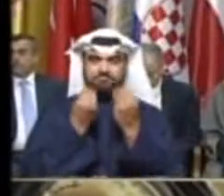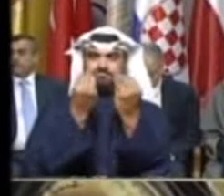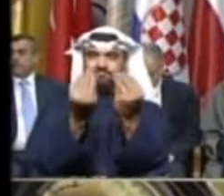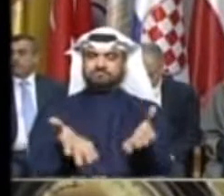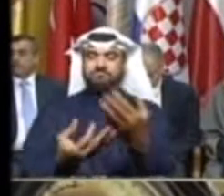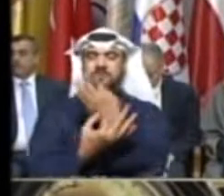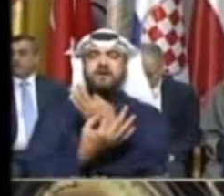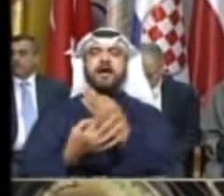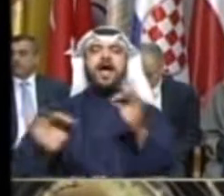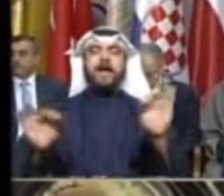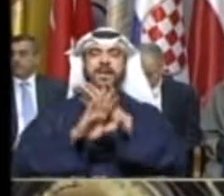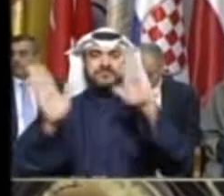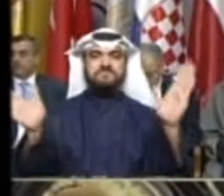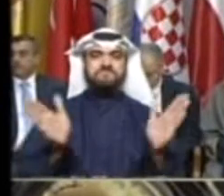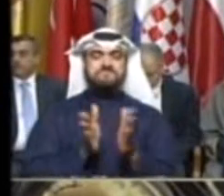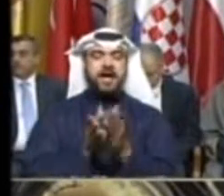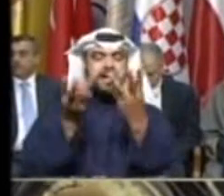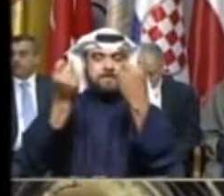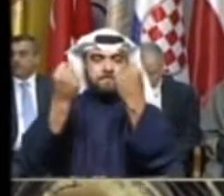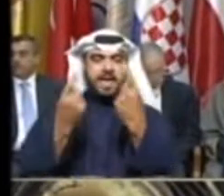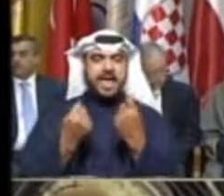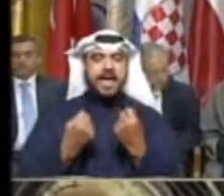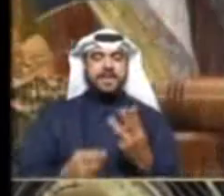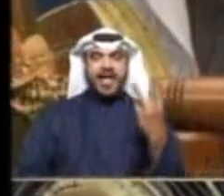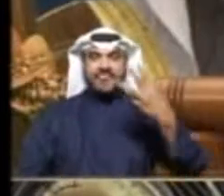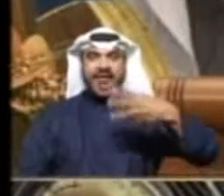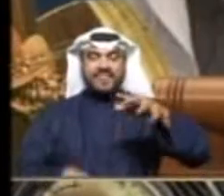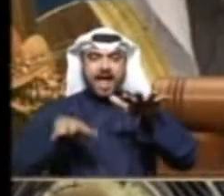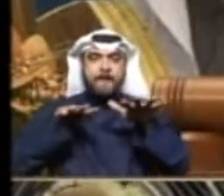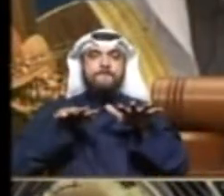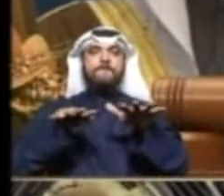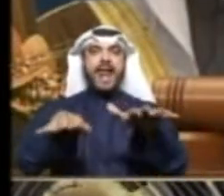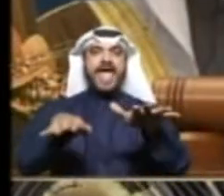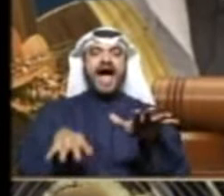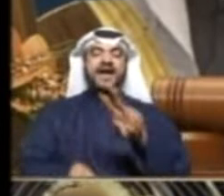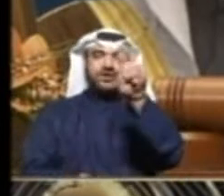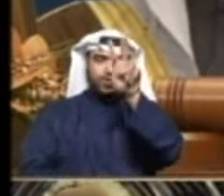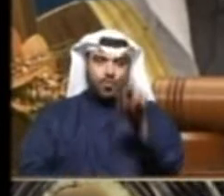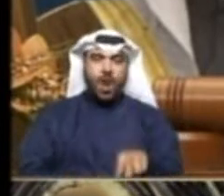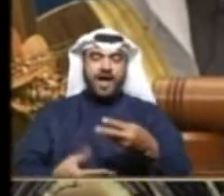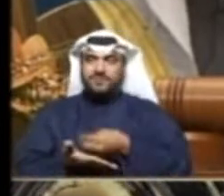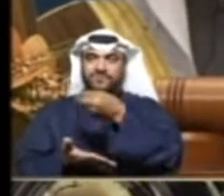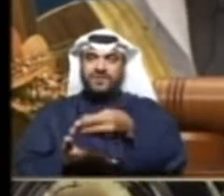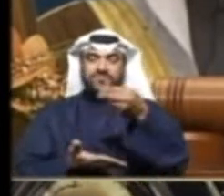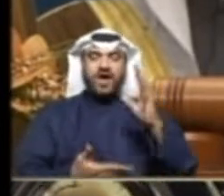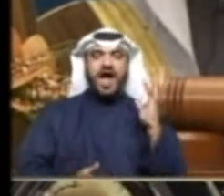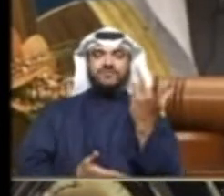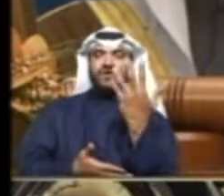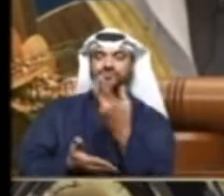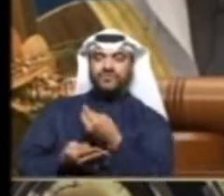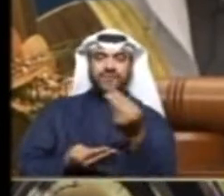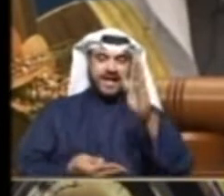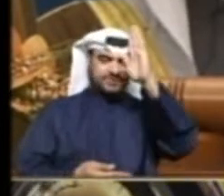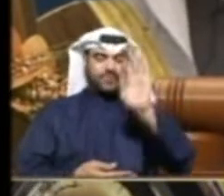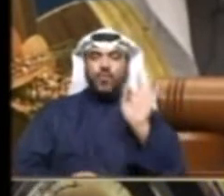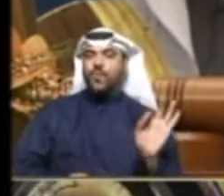بإجمالي إسهامات قدرها 30 مليار دولار مقدمة من قبل الدول والجهات المشاركة. المؤتمر الذي